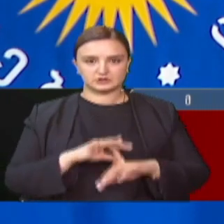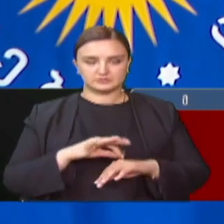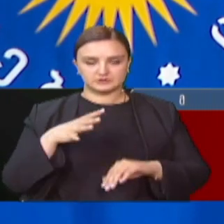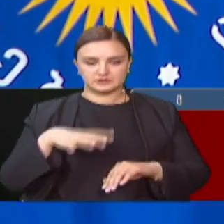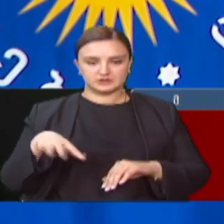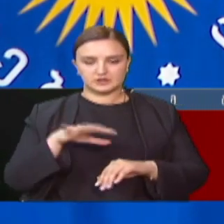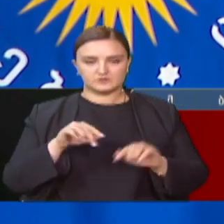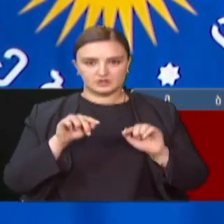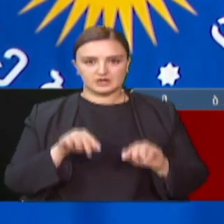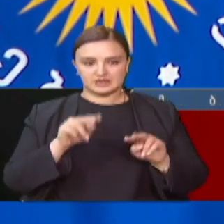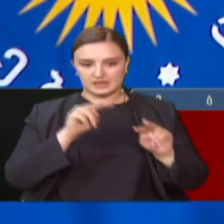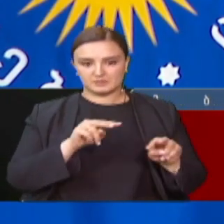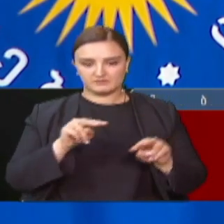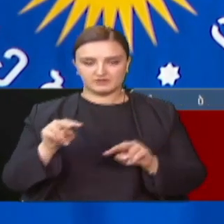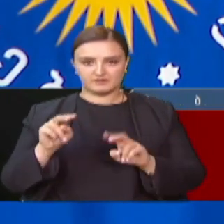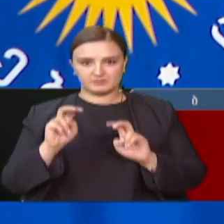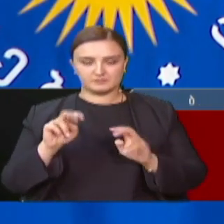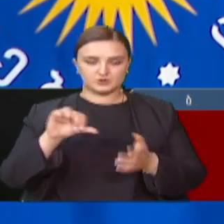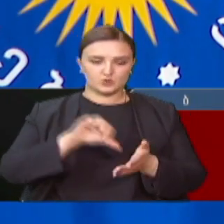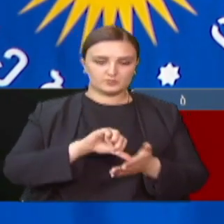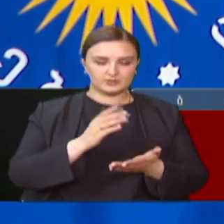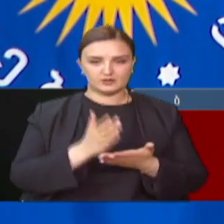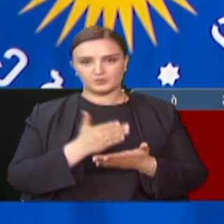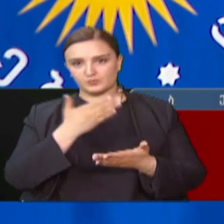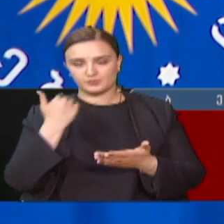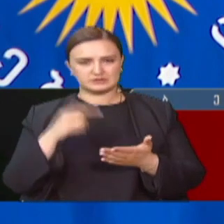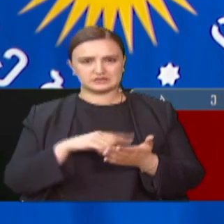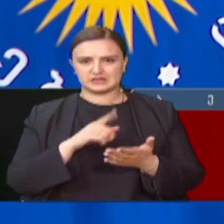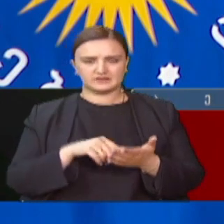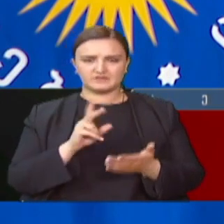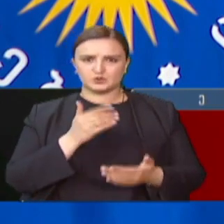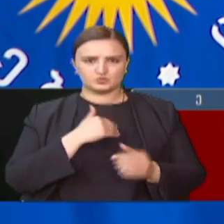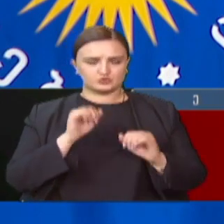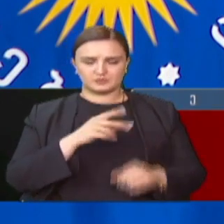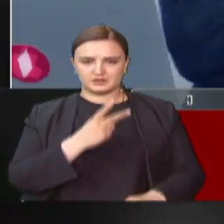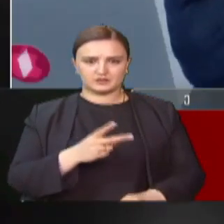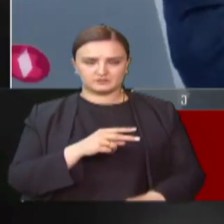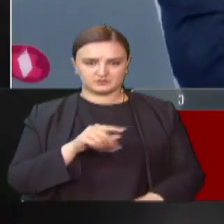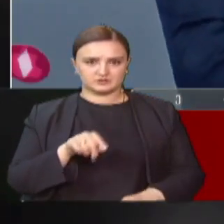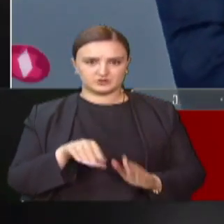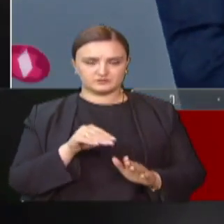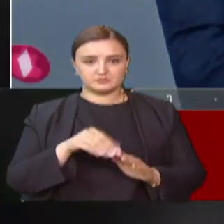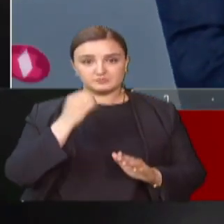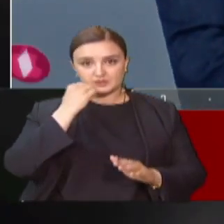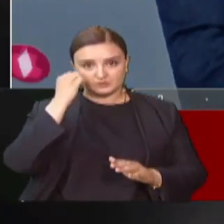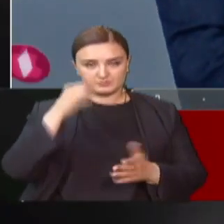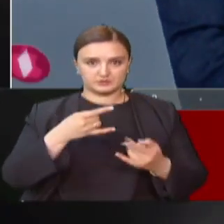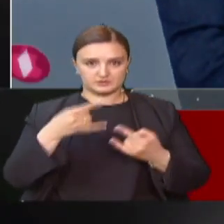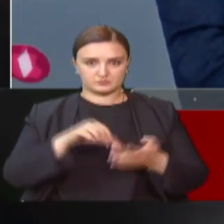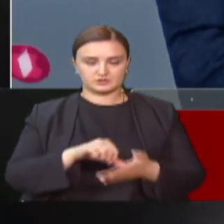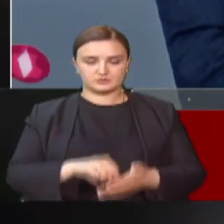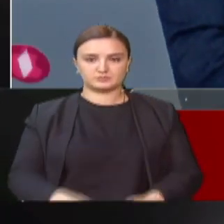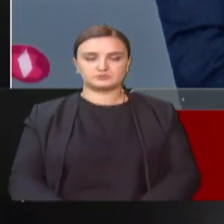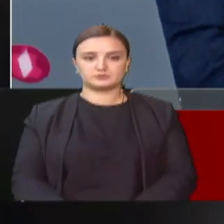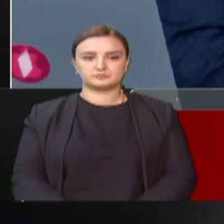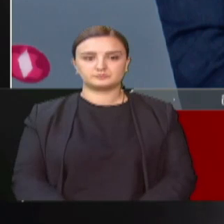საქართველოში და აქ დამკვირვებლების ყოფნა არ ყოფნის საკითხი საერთოდ არ დგას, ვისაც უნდა შეუძლია დააკვირდეს არჩევნებს. Მადლობა გადაცემაში მონაწილეობისთვის.